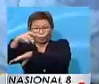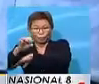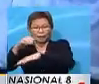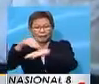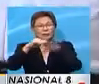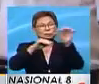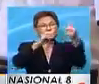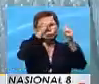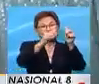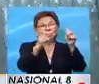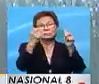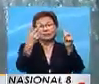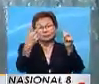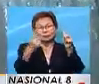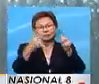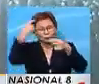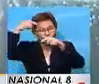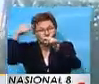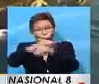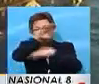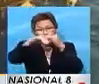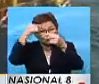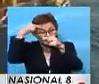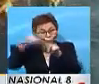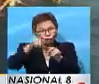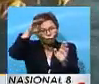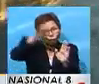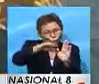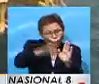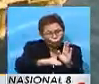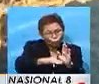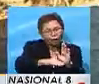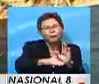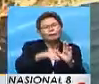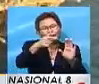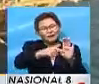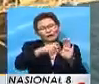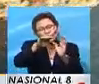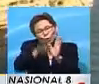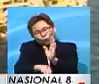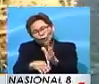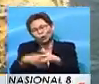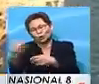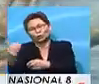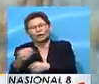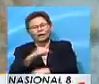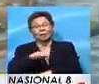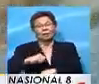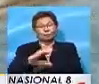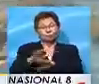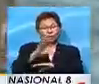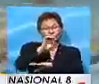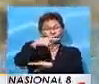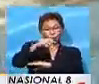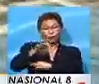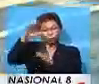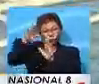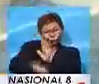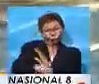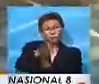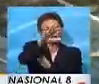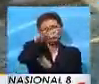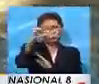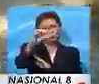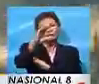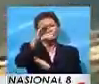disember lalu mencapai persetujuan untuk mengurangkan pengeluaran minyak mentah ahli bukan opek bersetuju mengurangkan